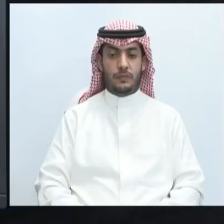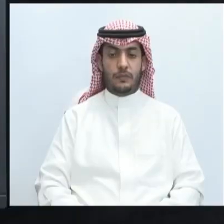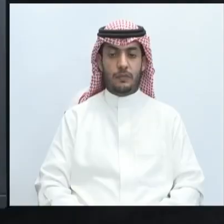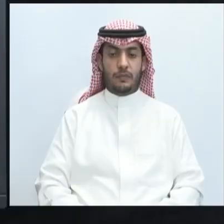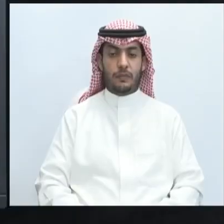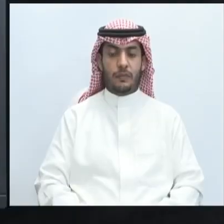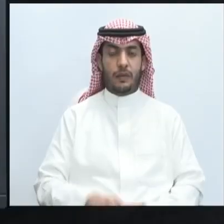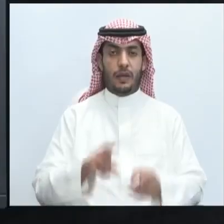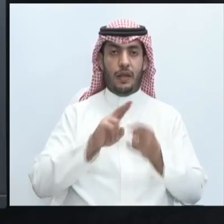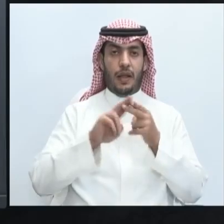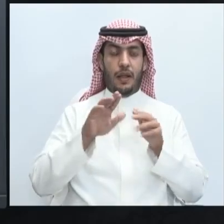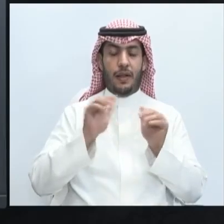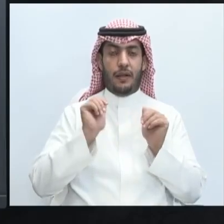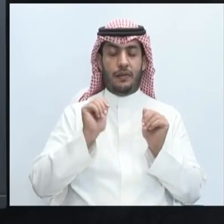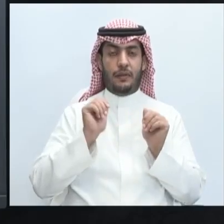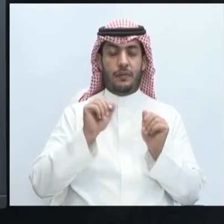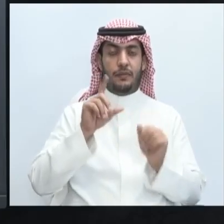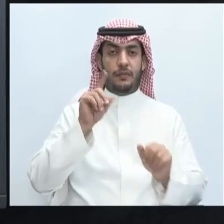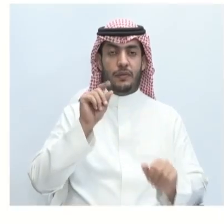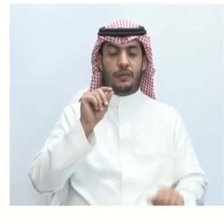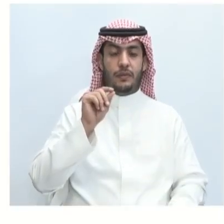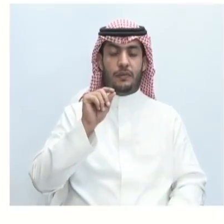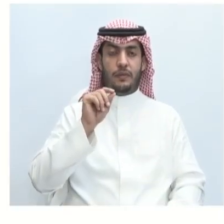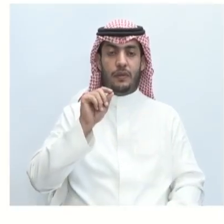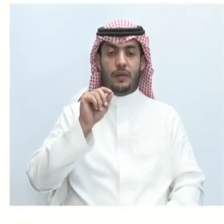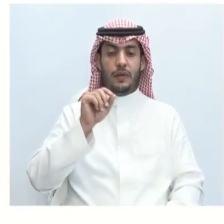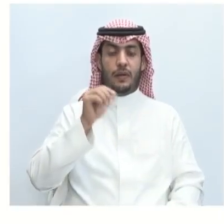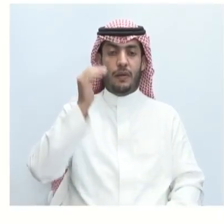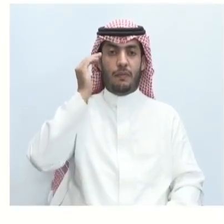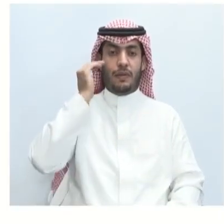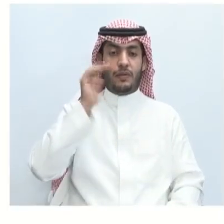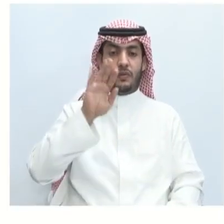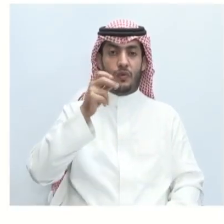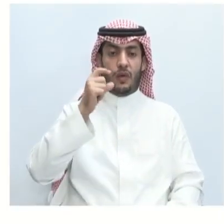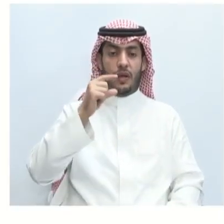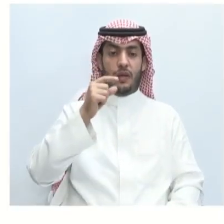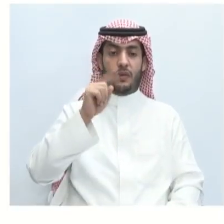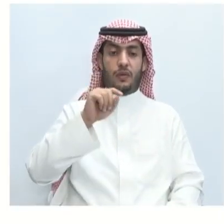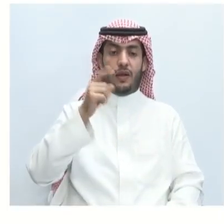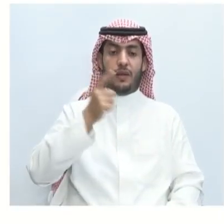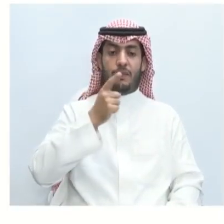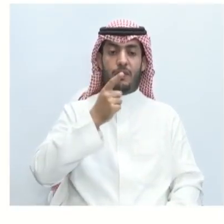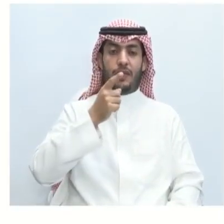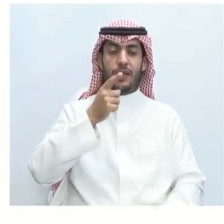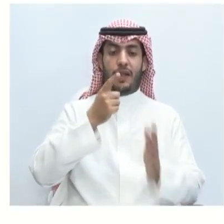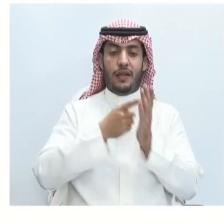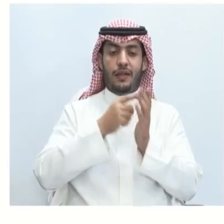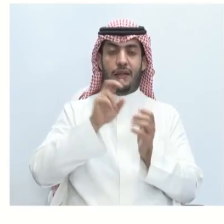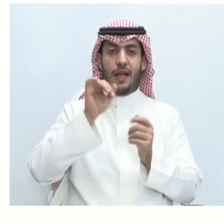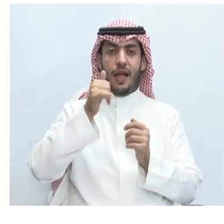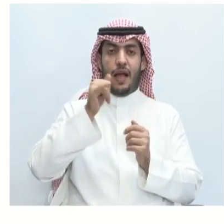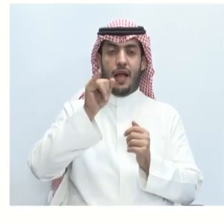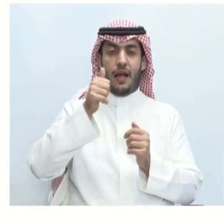هاي مبدعين وصلتوا الاجابه بارك الله فيكم اذا قرات سعاد ثلاثه اخماس الكتاب وقرات امل خمس